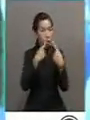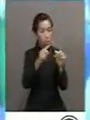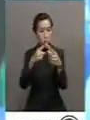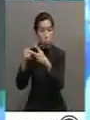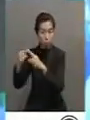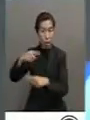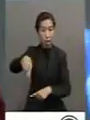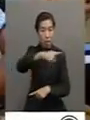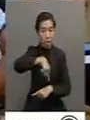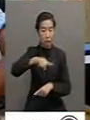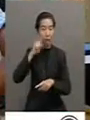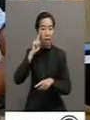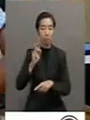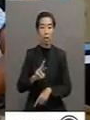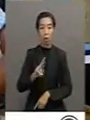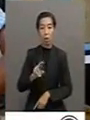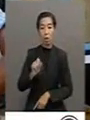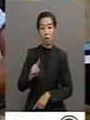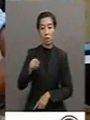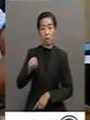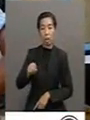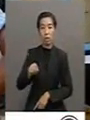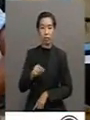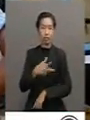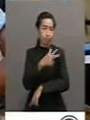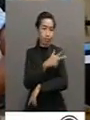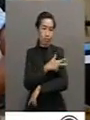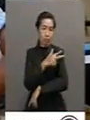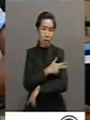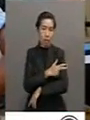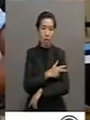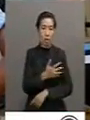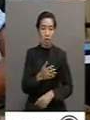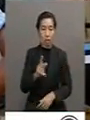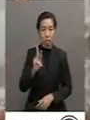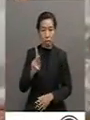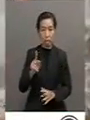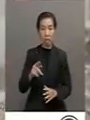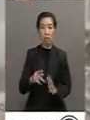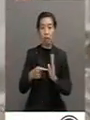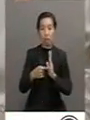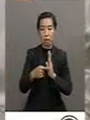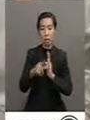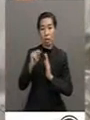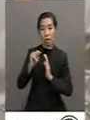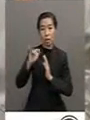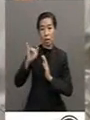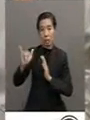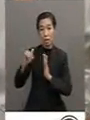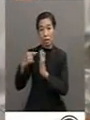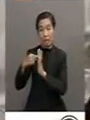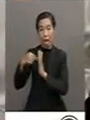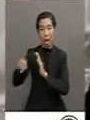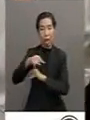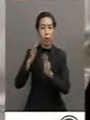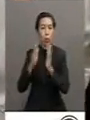ดยรองศาสตราจารย์ดร.กฤตยาอาจชวันกิจขออภัยครับรองศาสตราจารย์ดร.กฤตยาอาจวณิจกุล